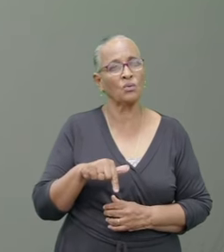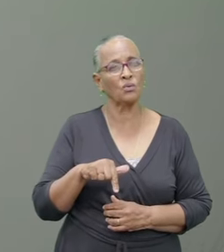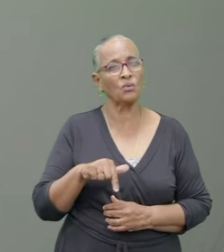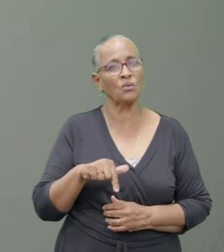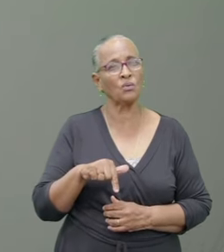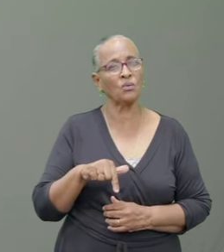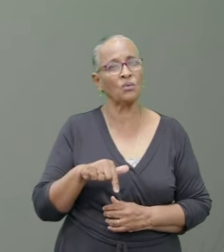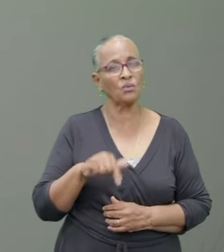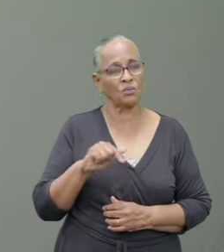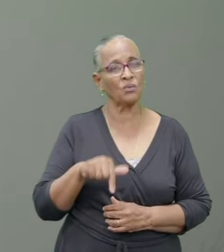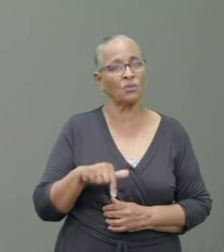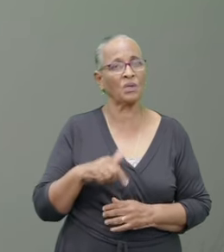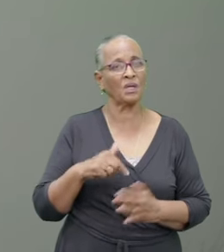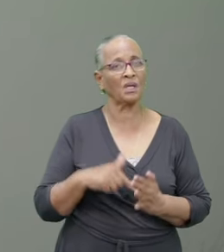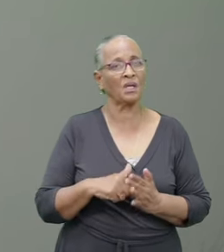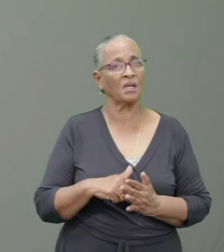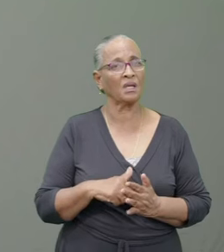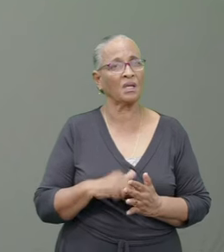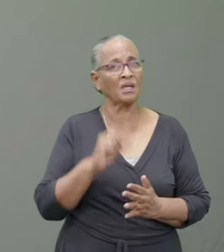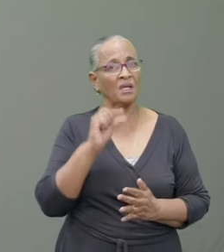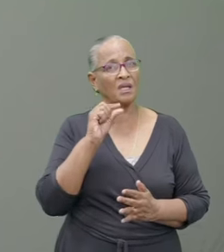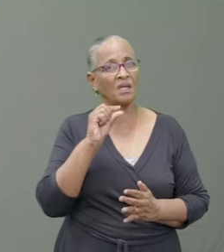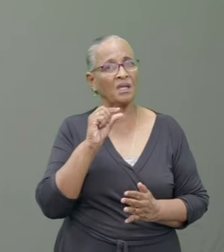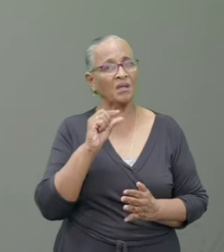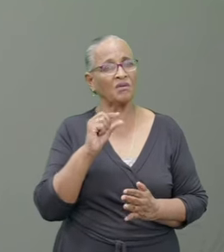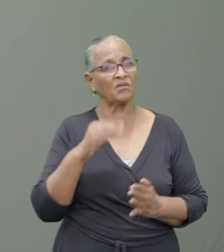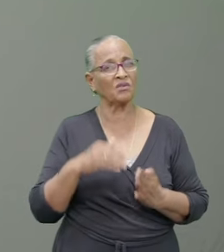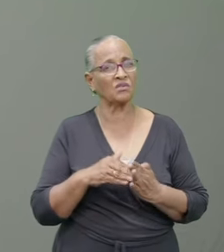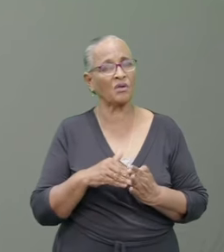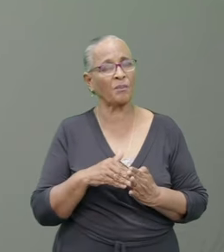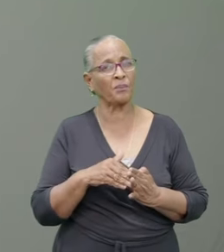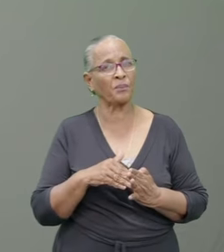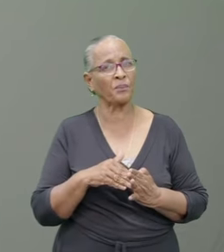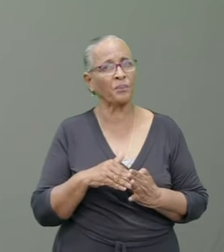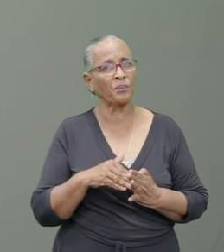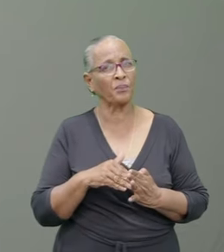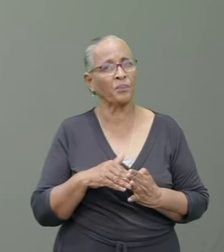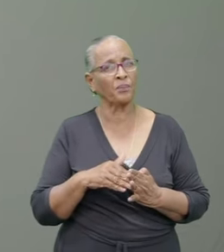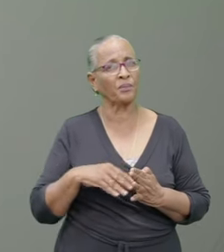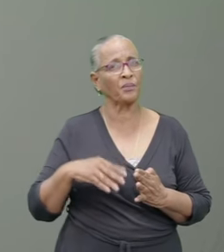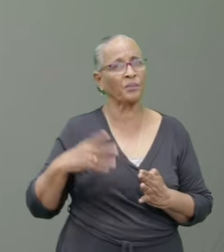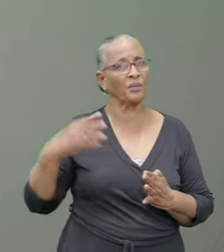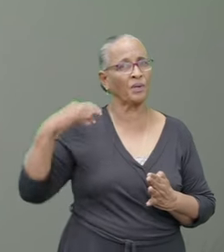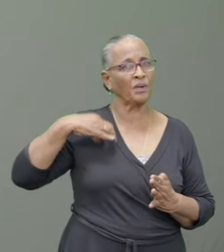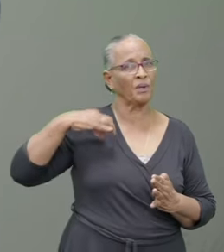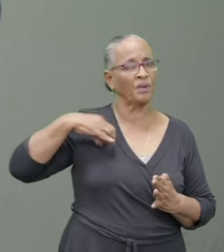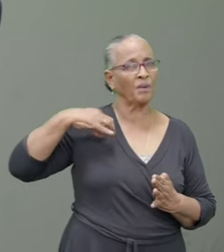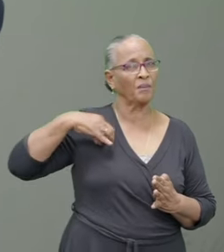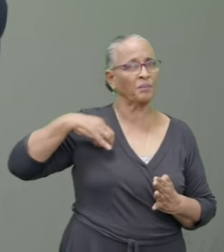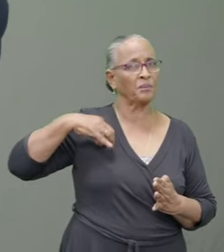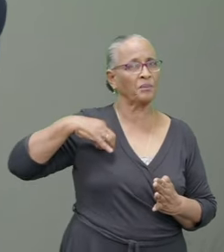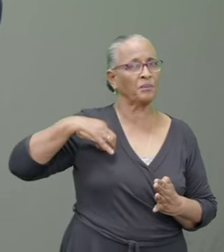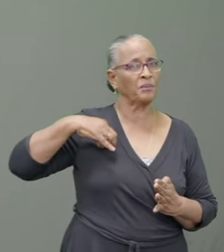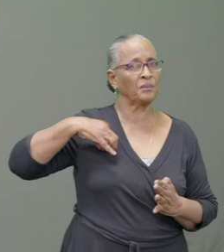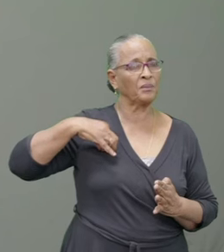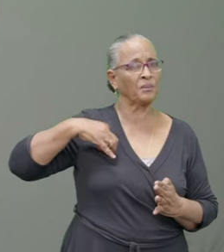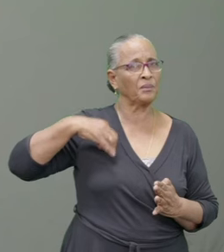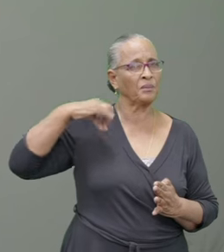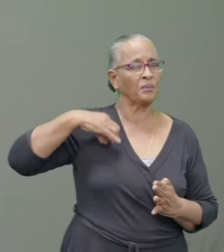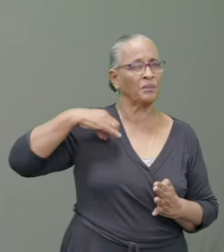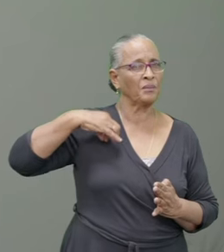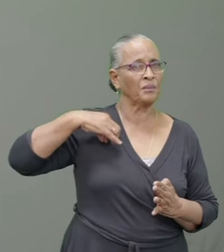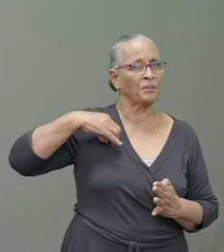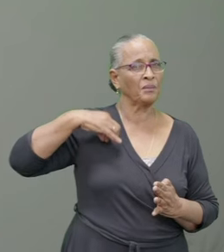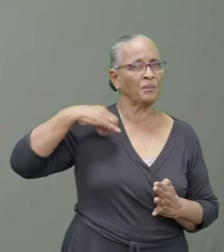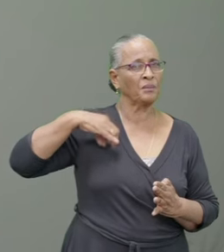mevrouw Redan wat toevoegingen heeft. Ja, alles. Maar ook de directeur, misschien kan de directeur. En dan hebt